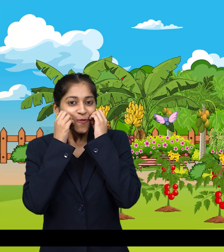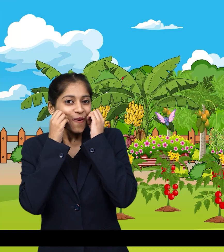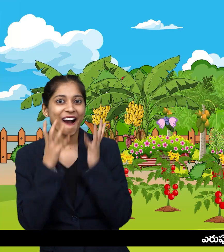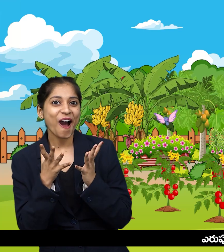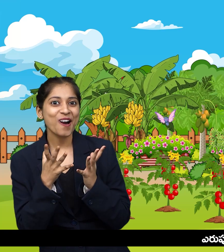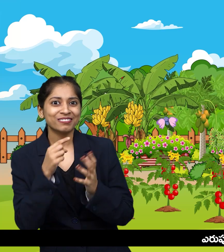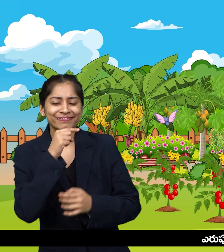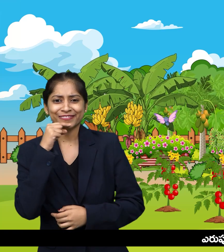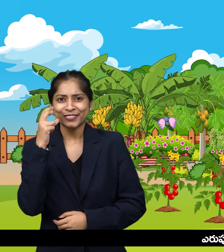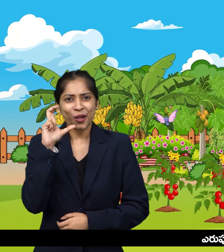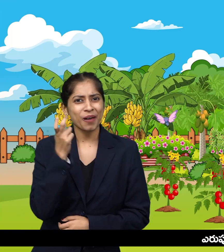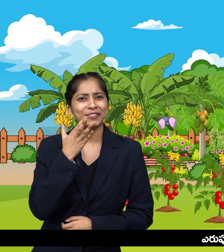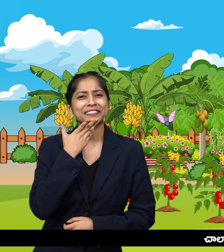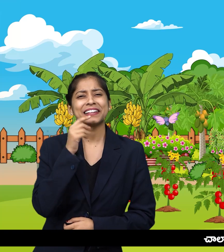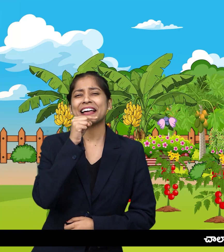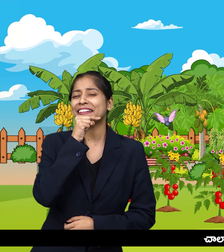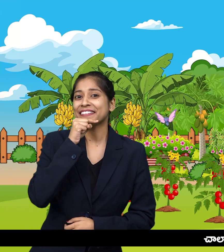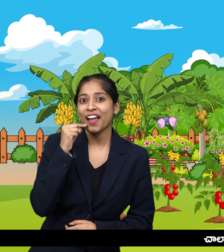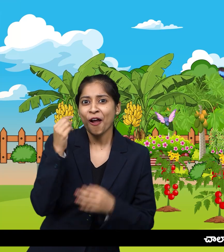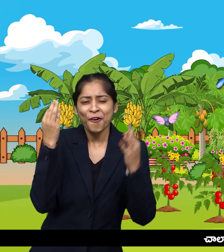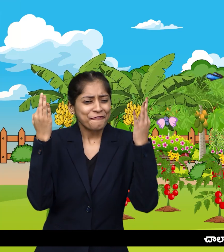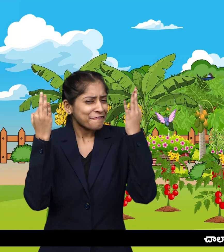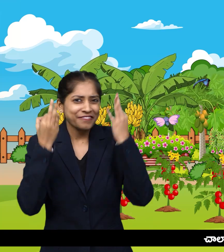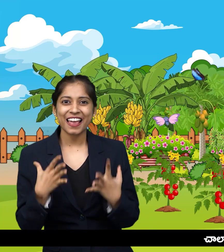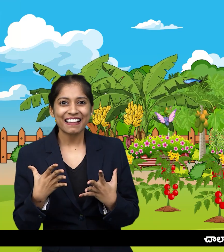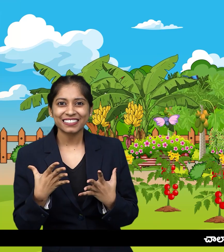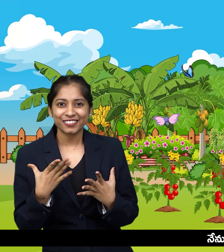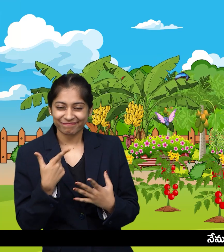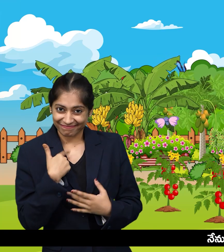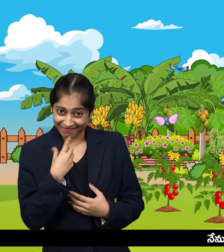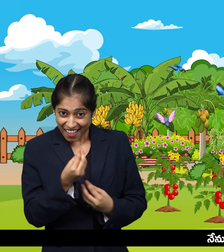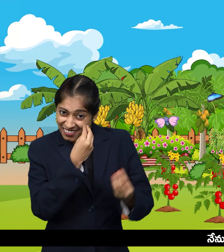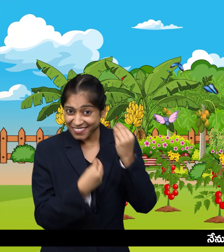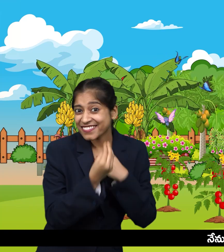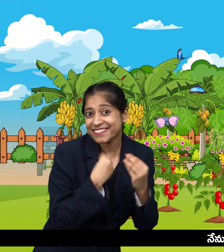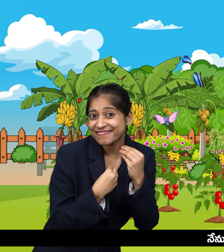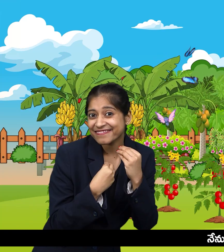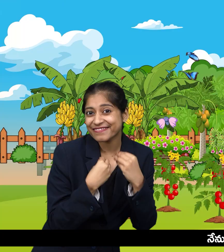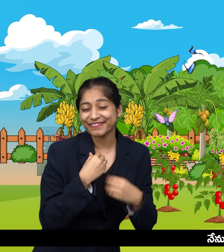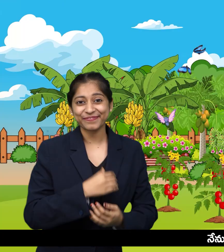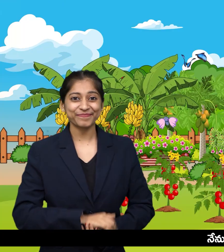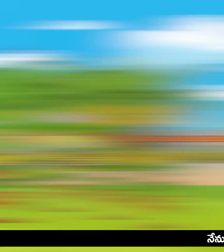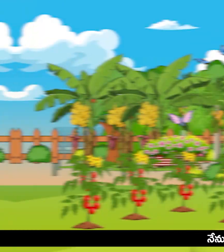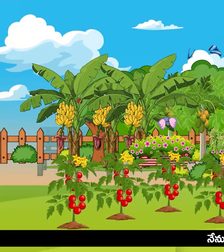వావ్, ఎరుపు రంగు టమాటో చాలా తాజాగా ఉంది. నేను దీన్ని తింటాను.